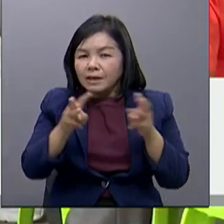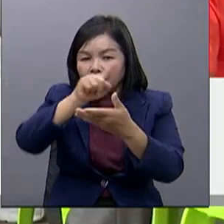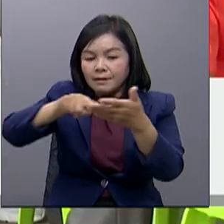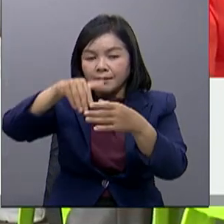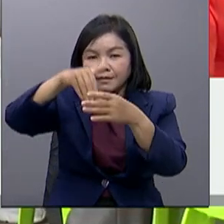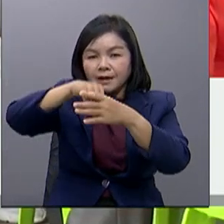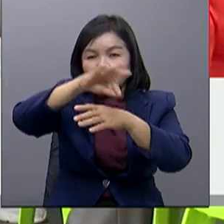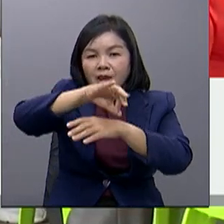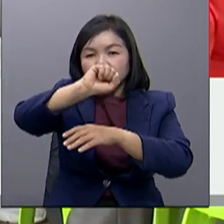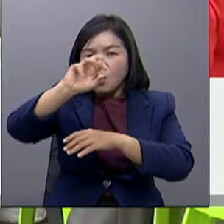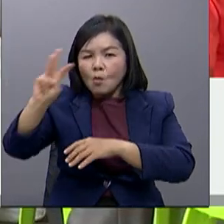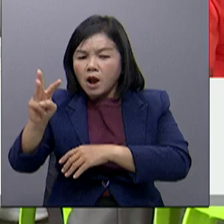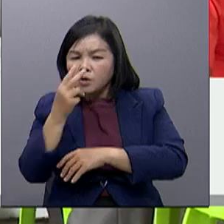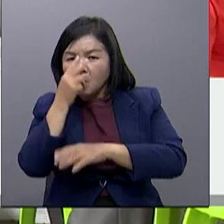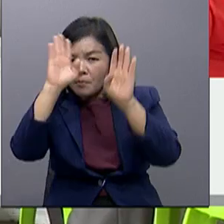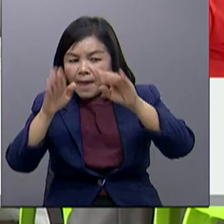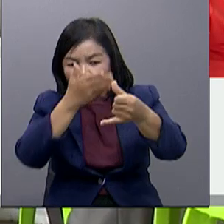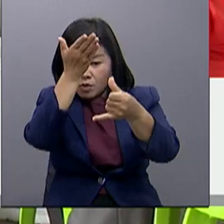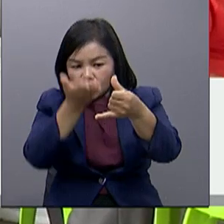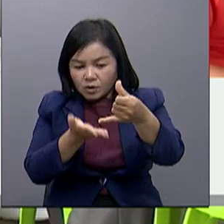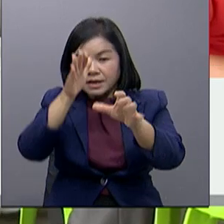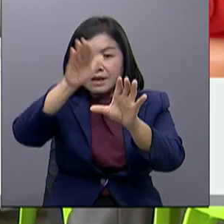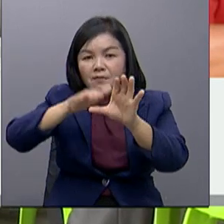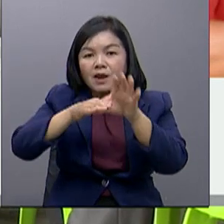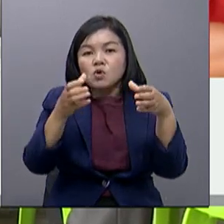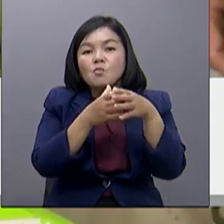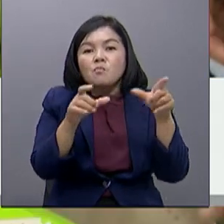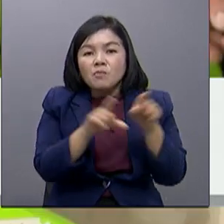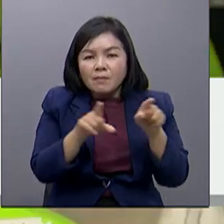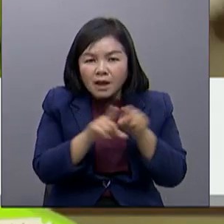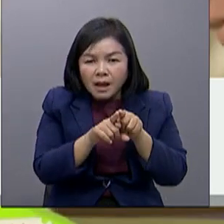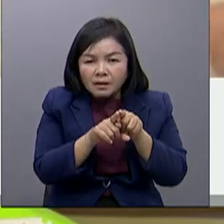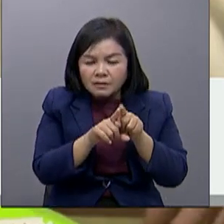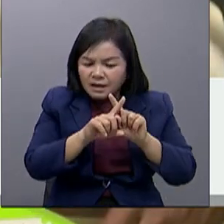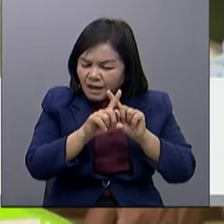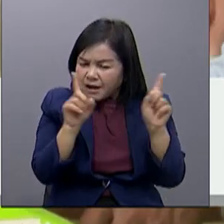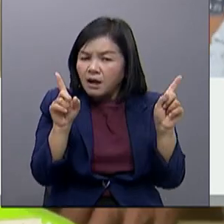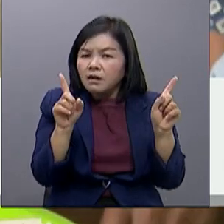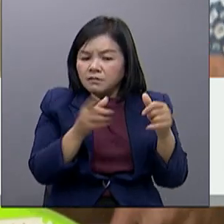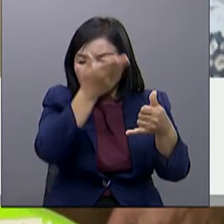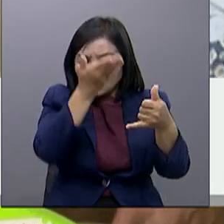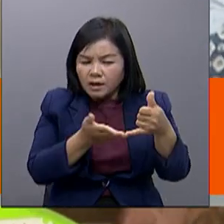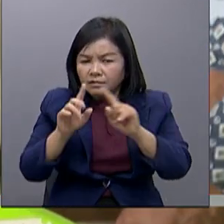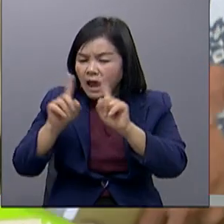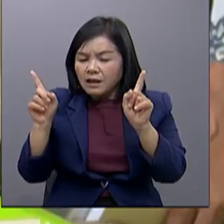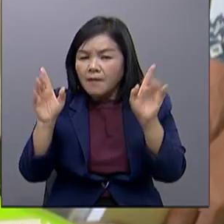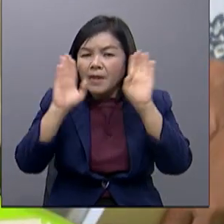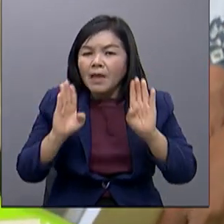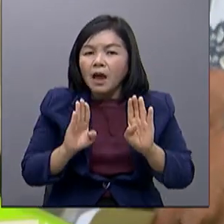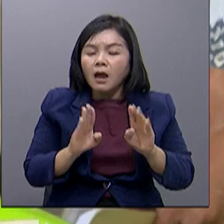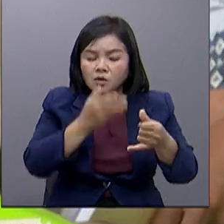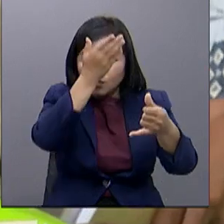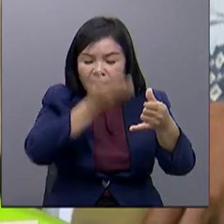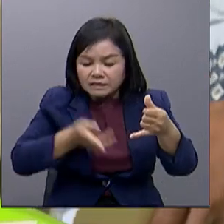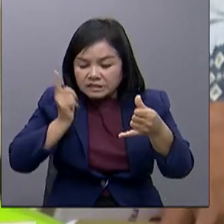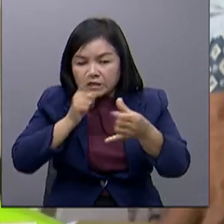ตั้งข้อสังเกตนะคะว่าคุณสมบัติของผู้สมัครที่อยู่ในกลุ่มเดียวกันนั้นมีความแตกต่างกันมากค่ะทำให้ผู้ที่มีคุณสมบัติจริงอาจ